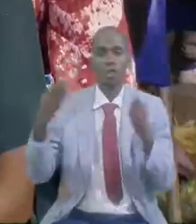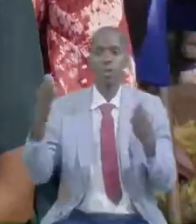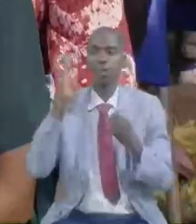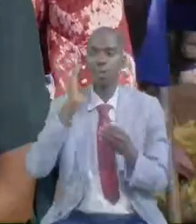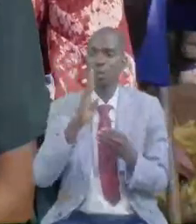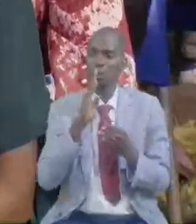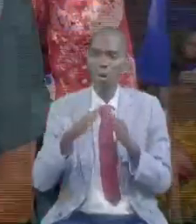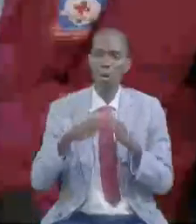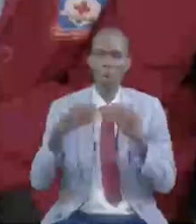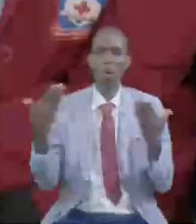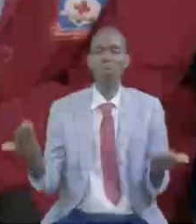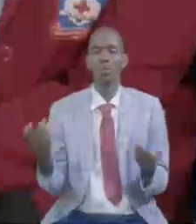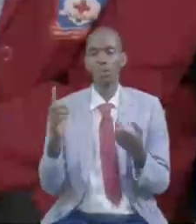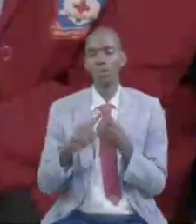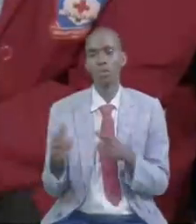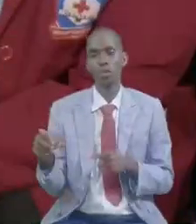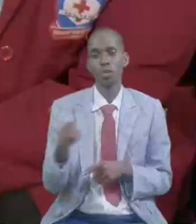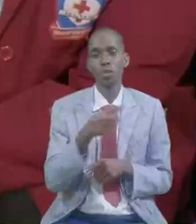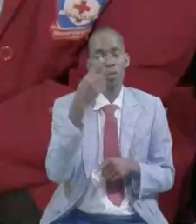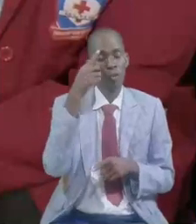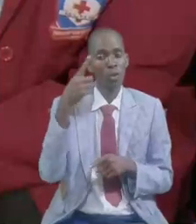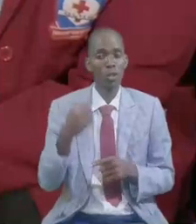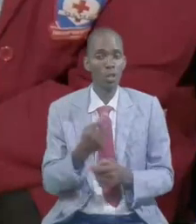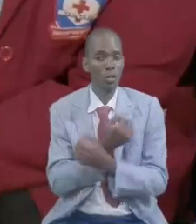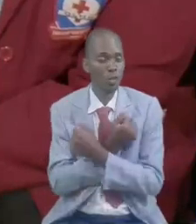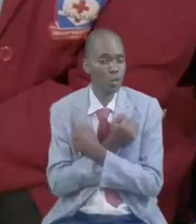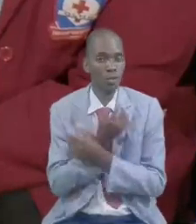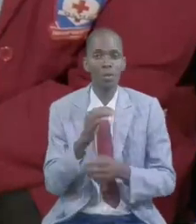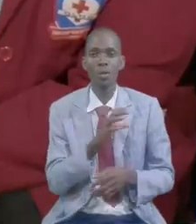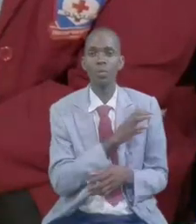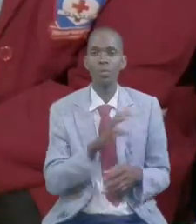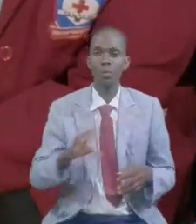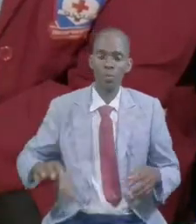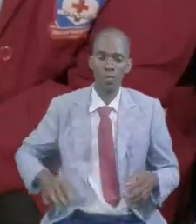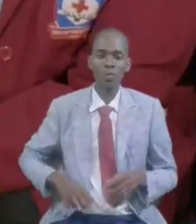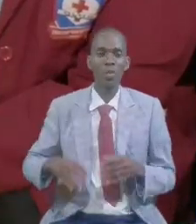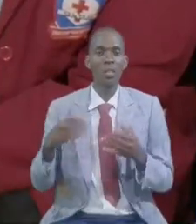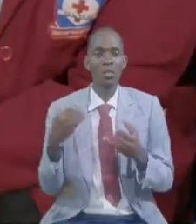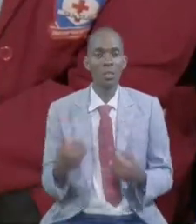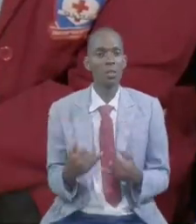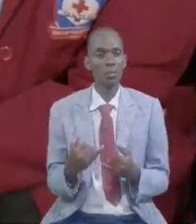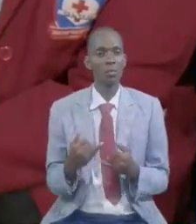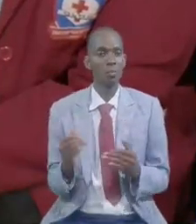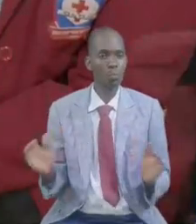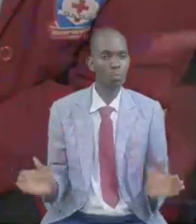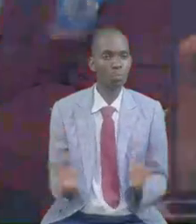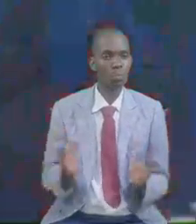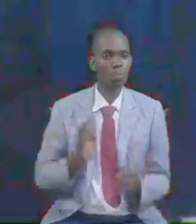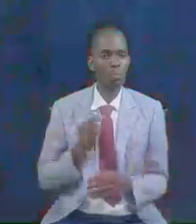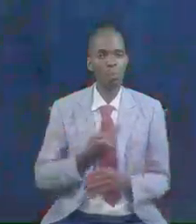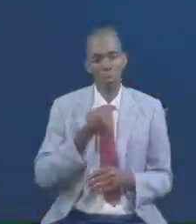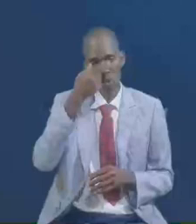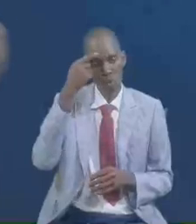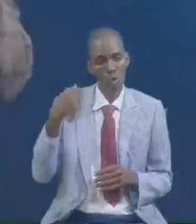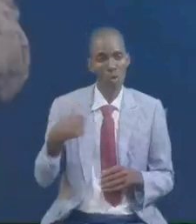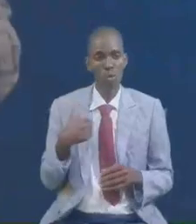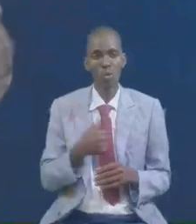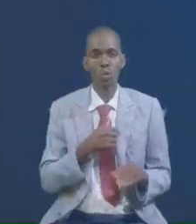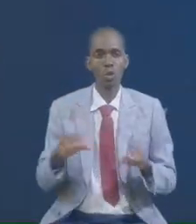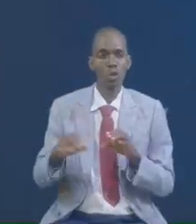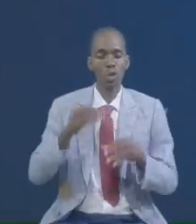ouverte. Et il dit, car l'amour de Christ nous presse, parce que nous estimons